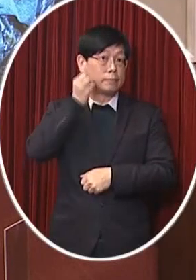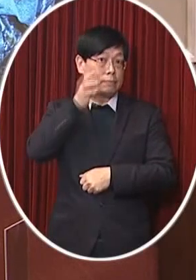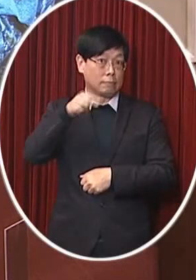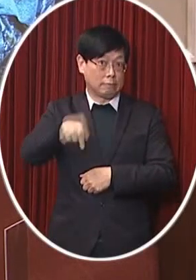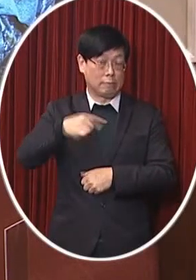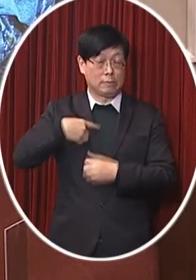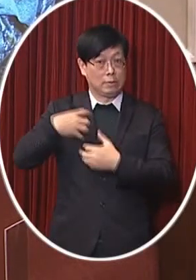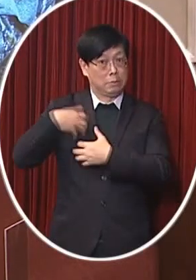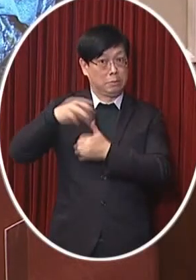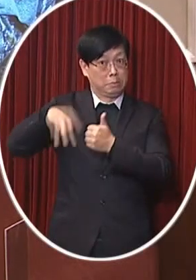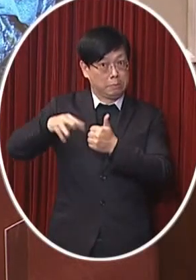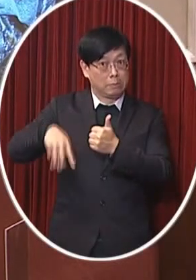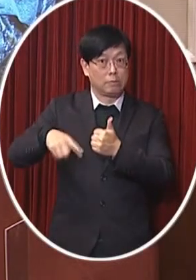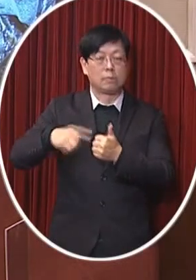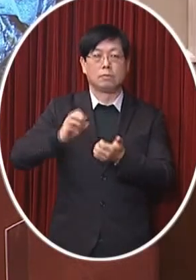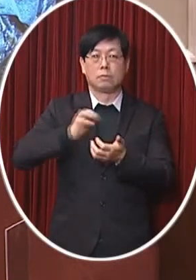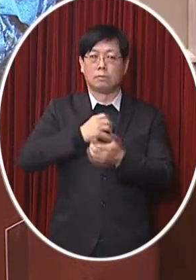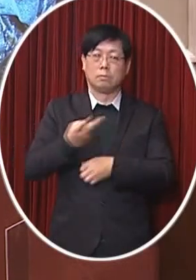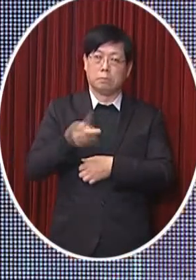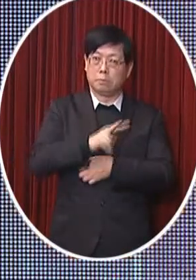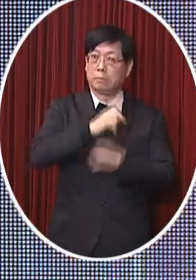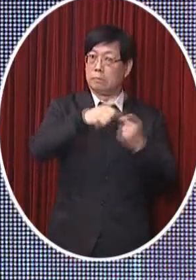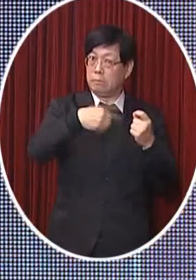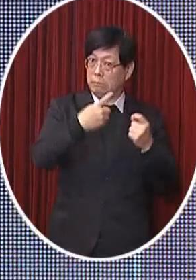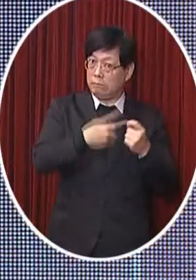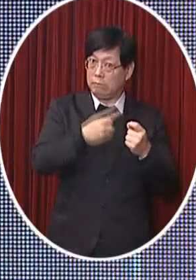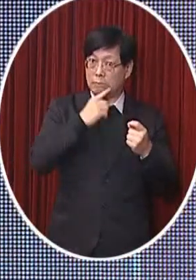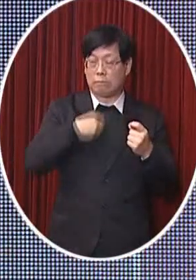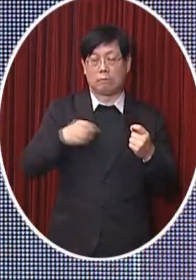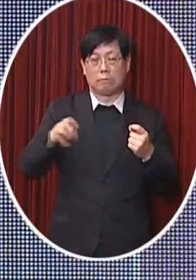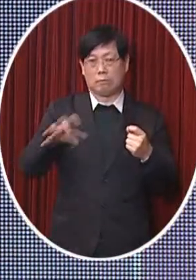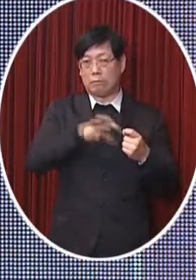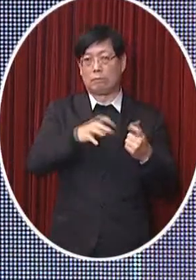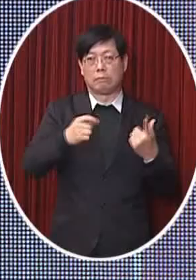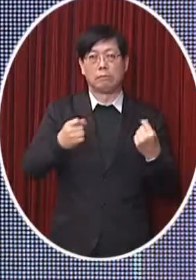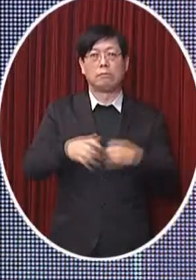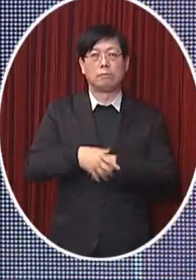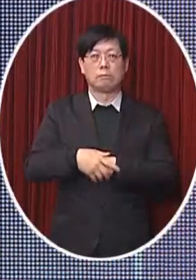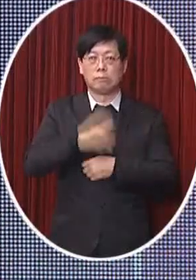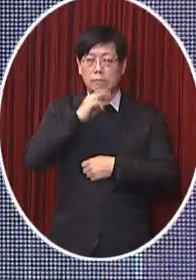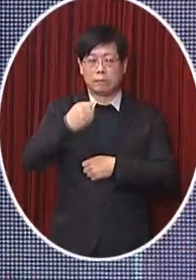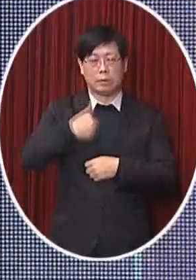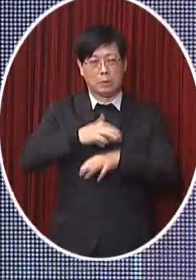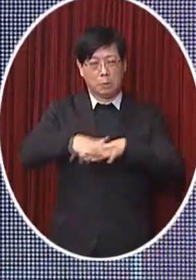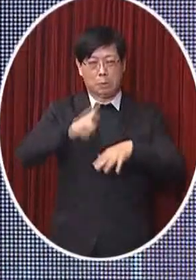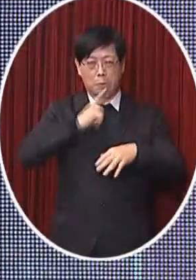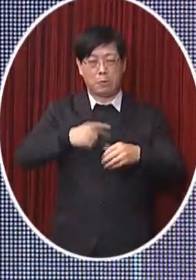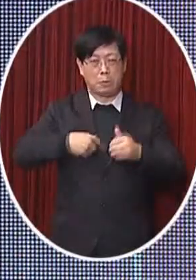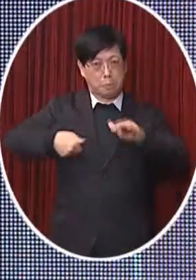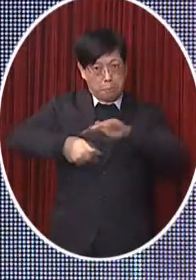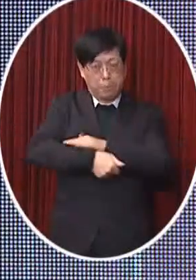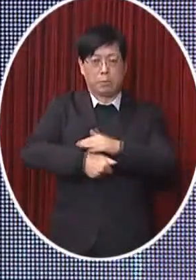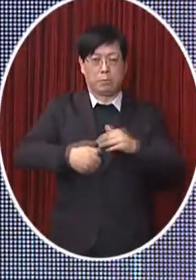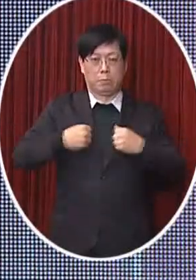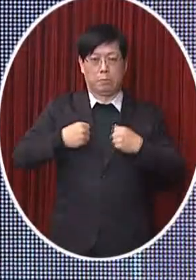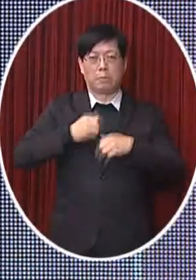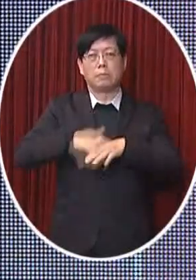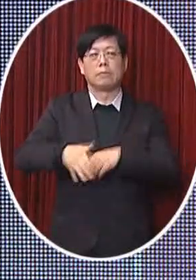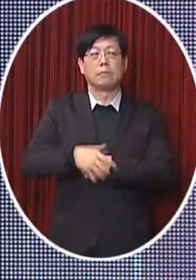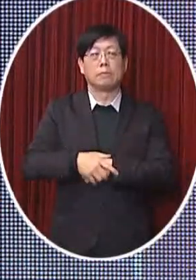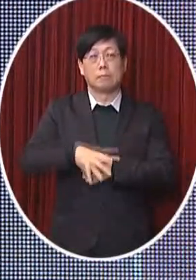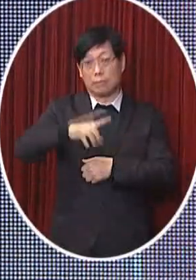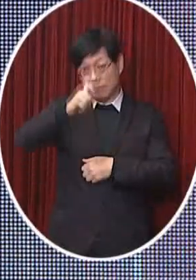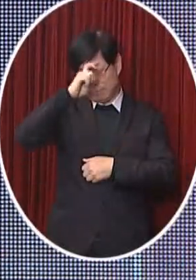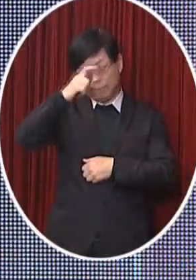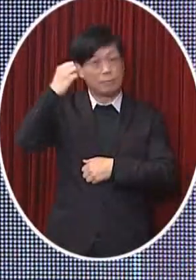四个月的军事训练役将与一年的义务役进行一样8周的入伍训练。我们希望